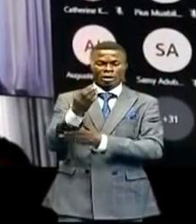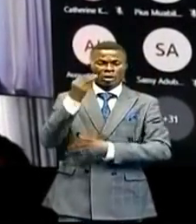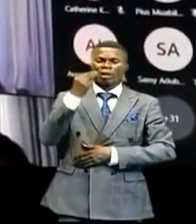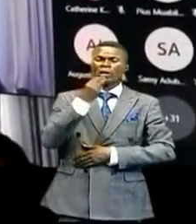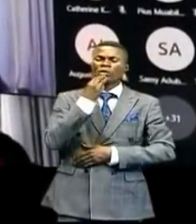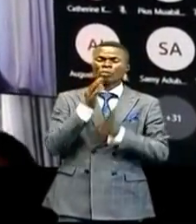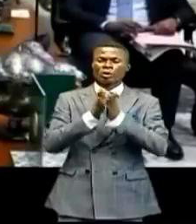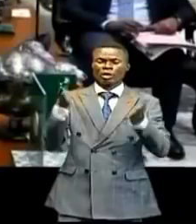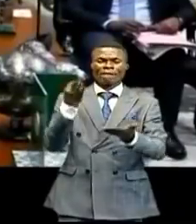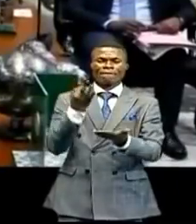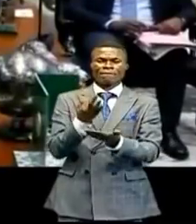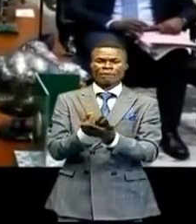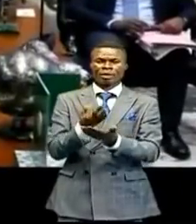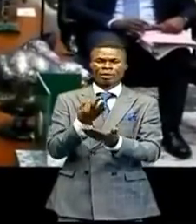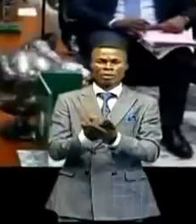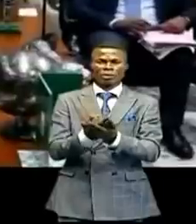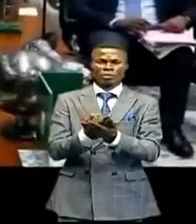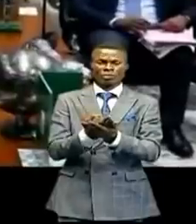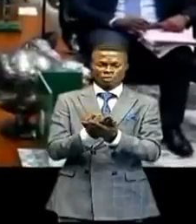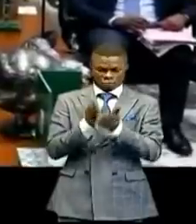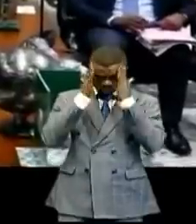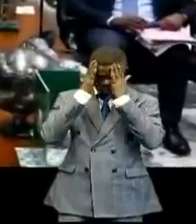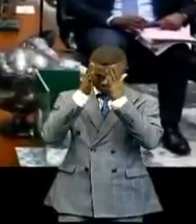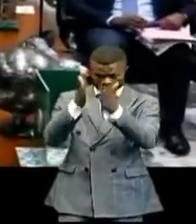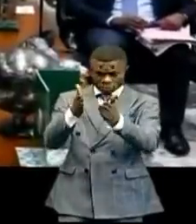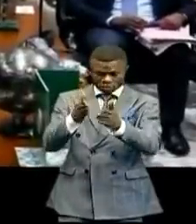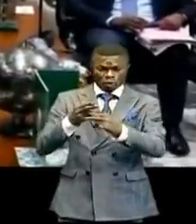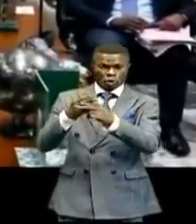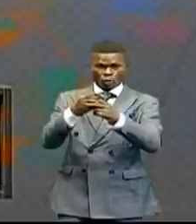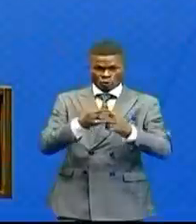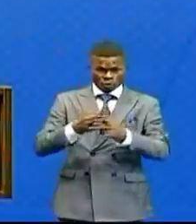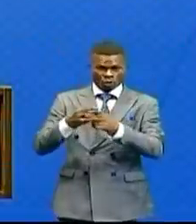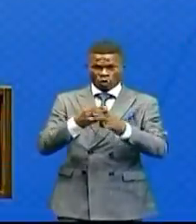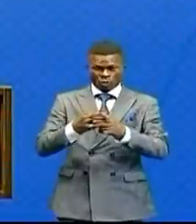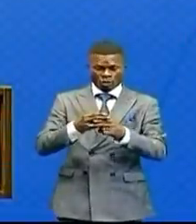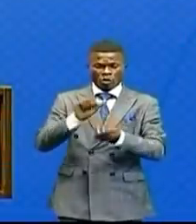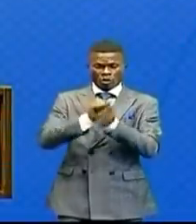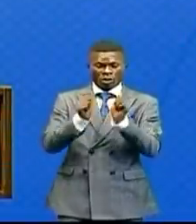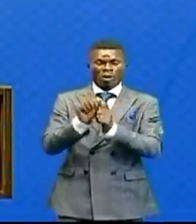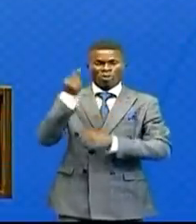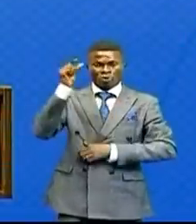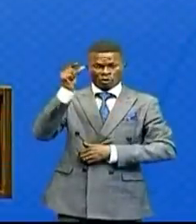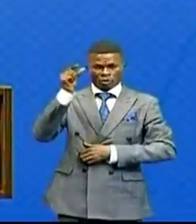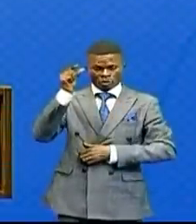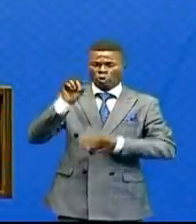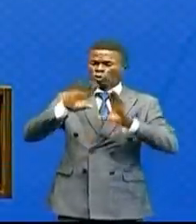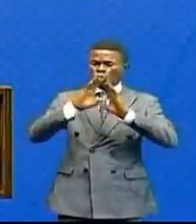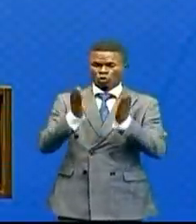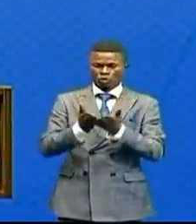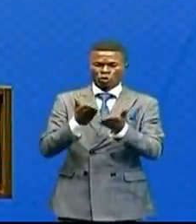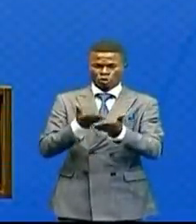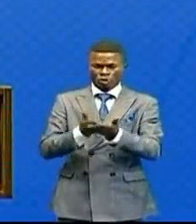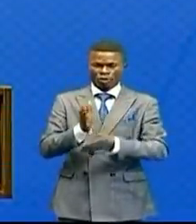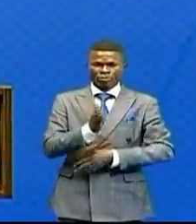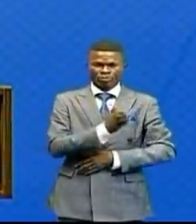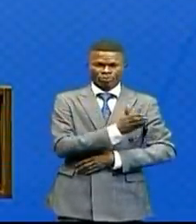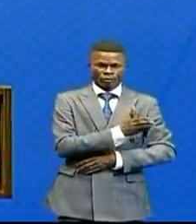l'inspection générale des finances de se pencher sur le contrôle du secteur minier dans son ensemble.